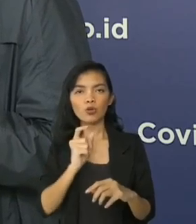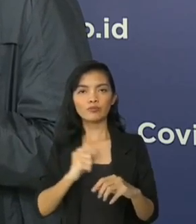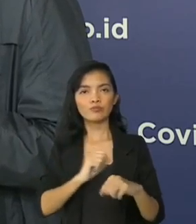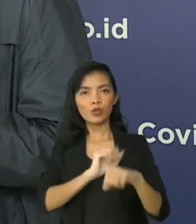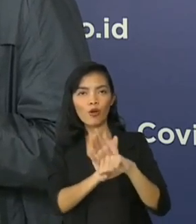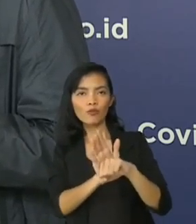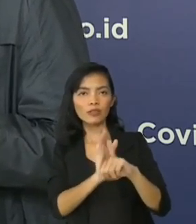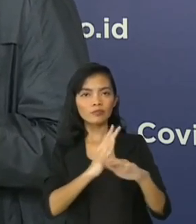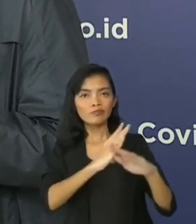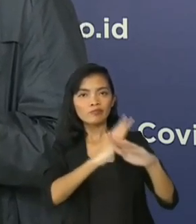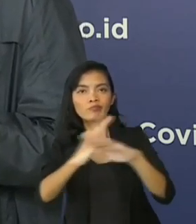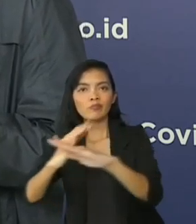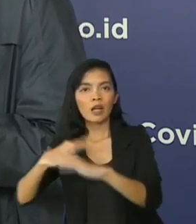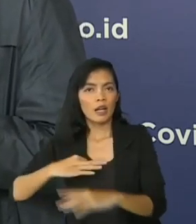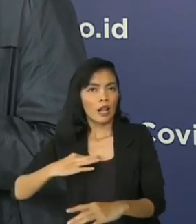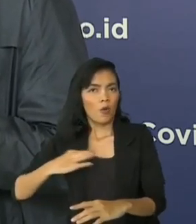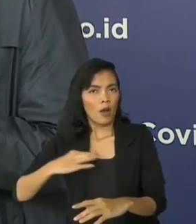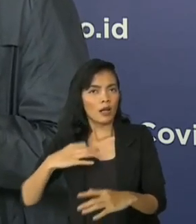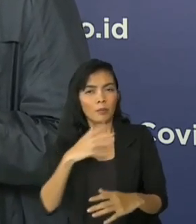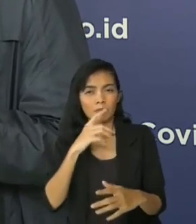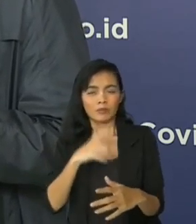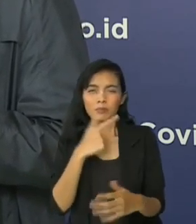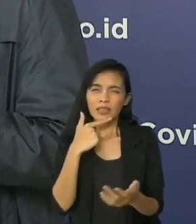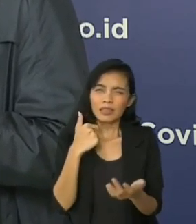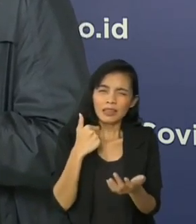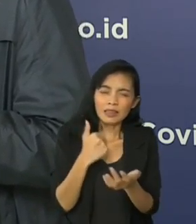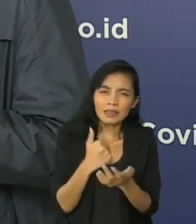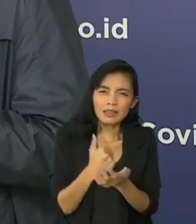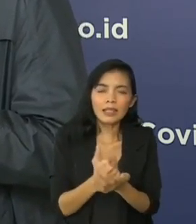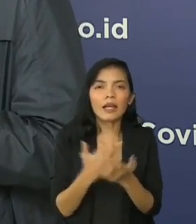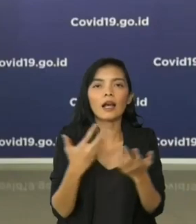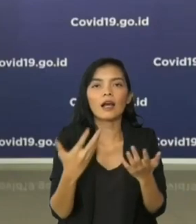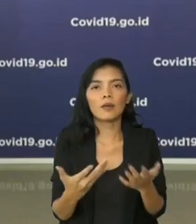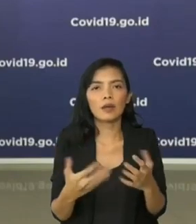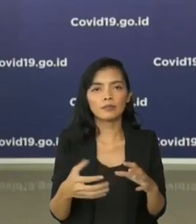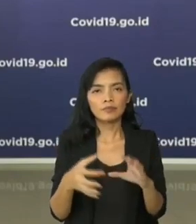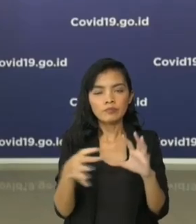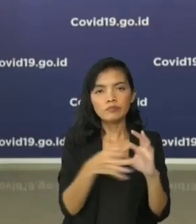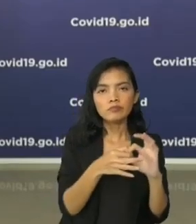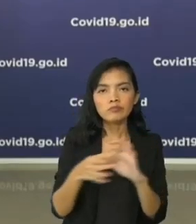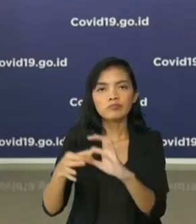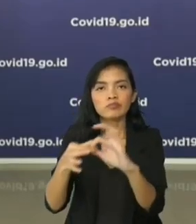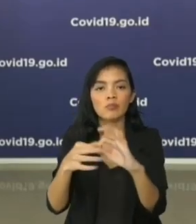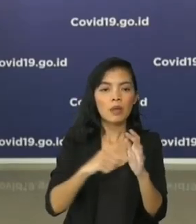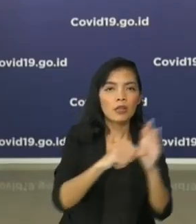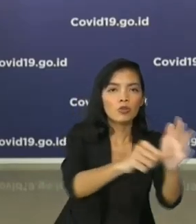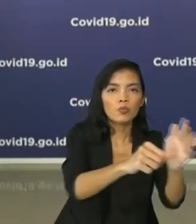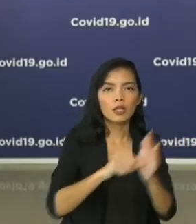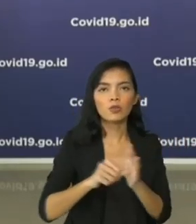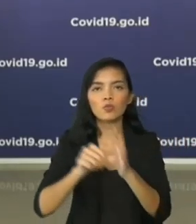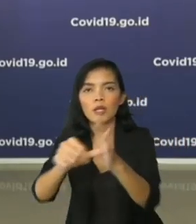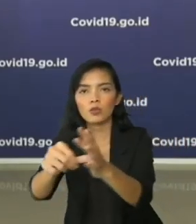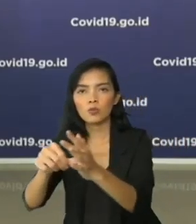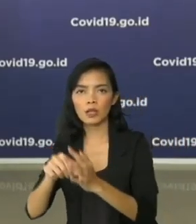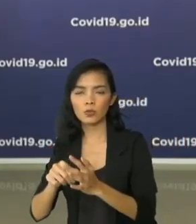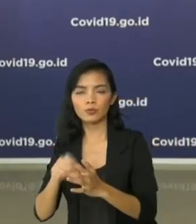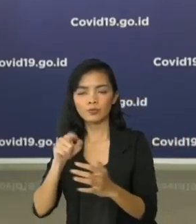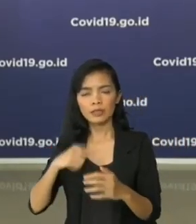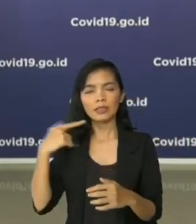relawan Desa lawan ke v19 adalah prinsip gotong-royong ini yang juga terus-menerus